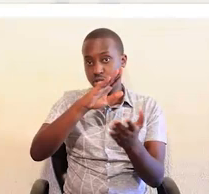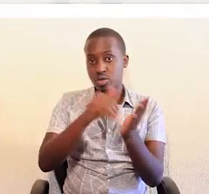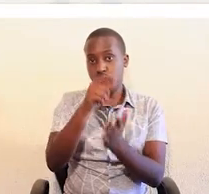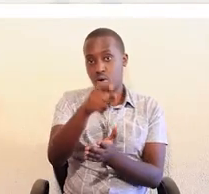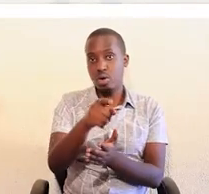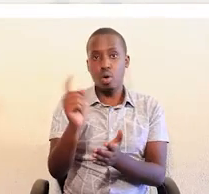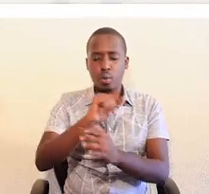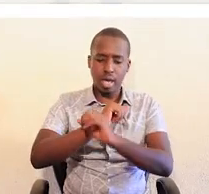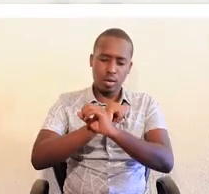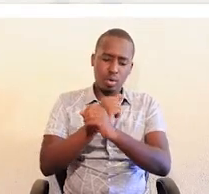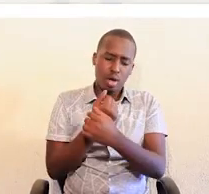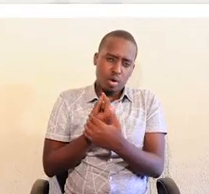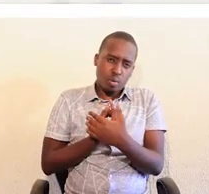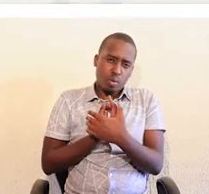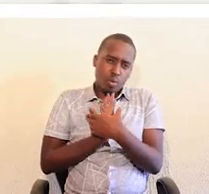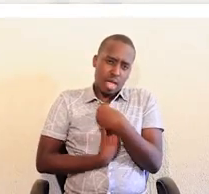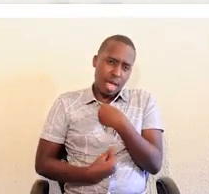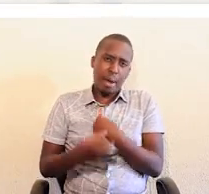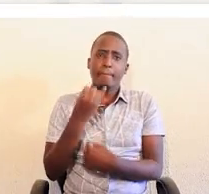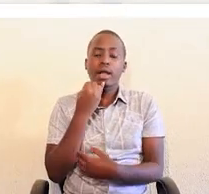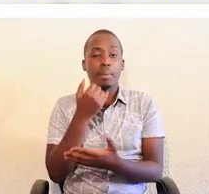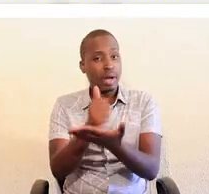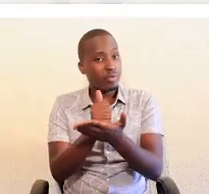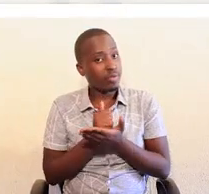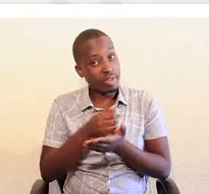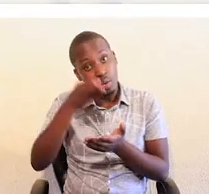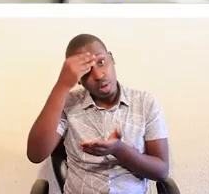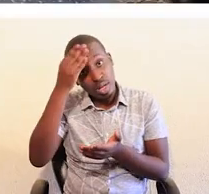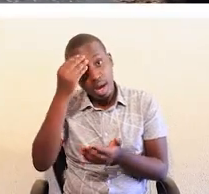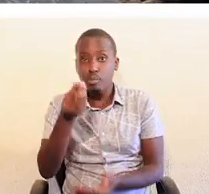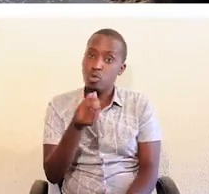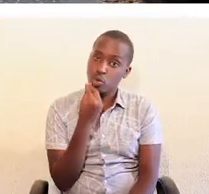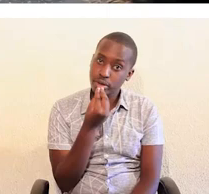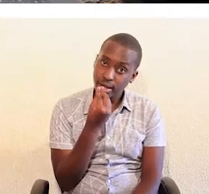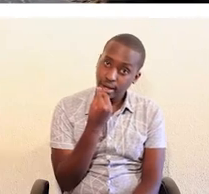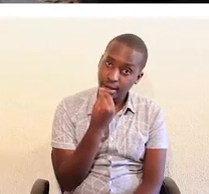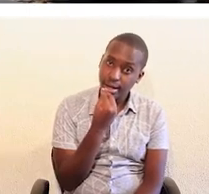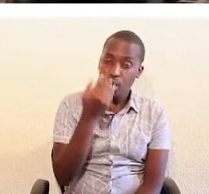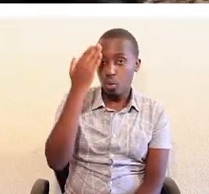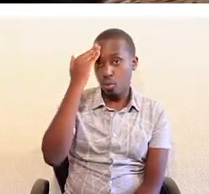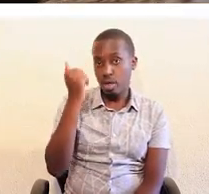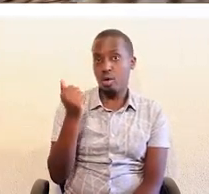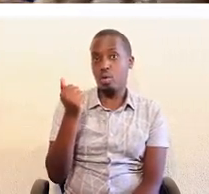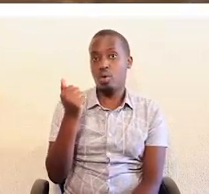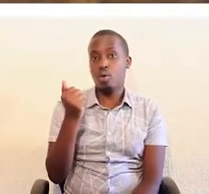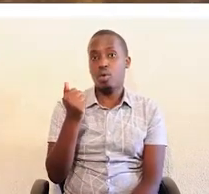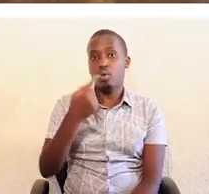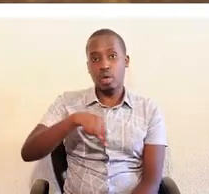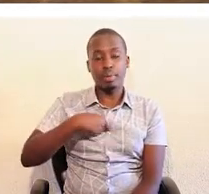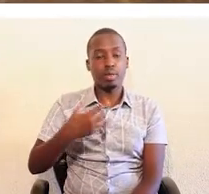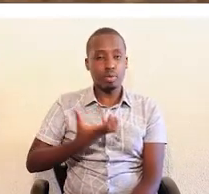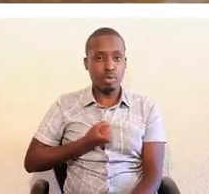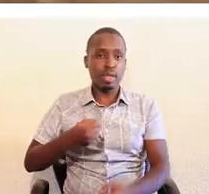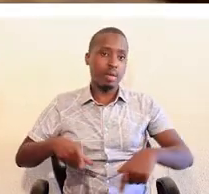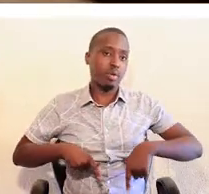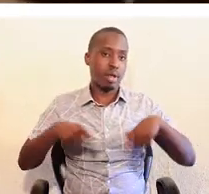mu kigo cyangwa bita Wikwiheba Mwana badufasha mu kwiga mu kurya nyine kujya nyine badufashaga